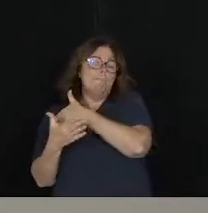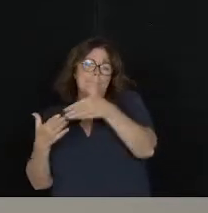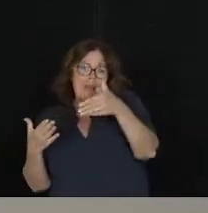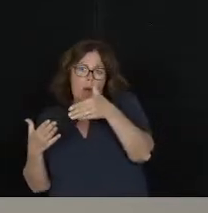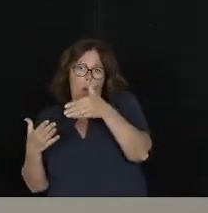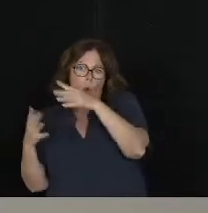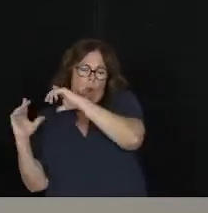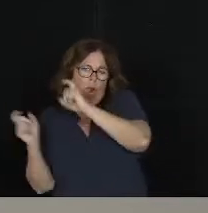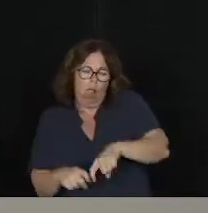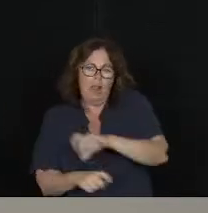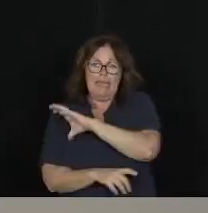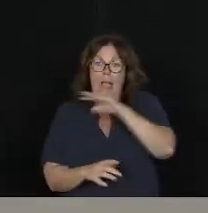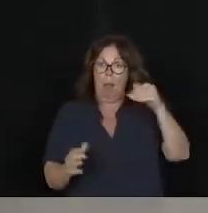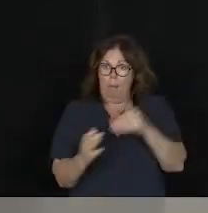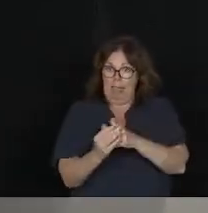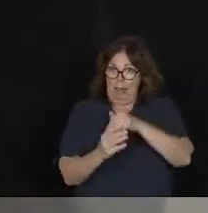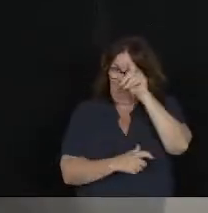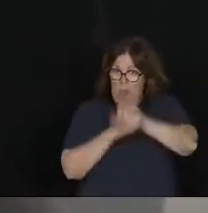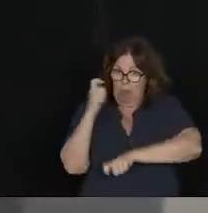000 personnes.